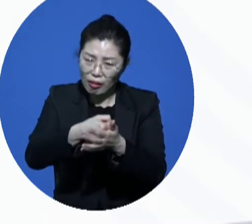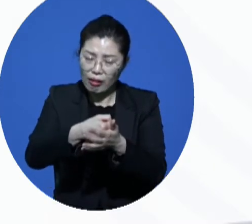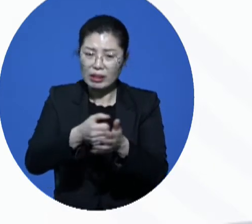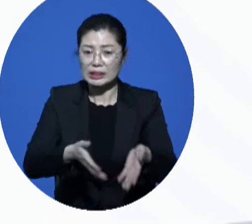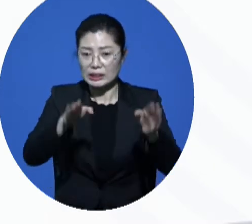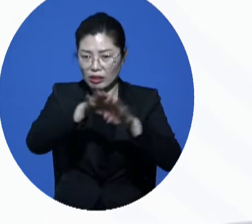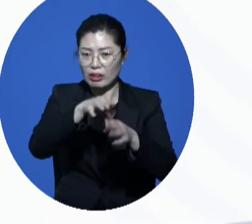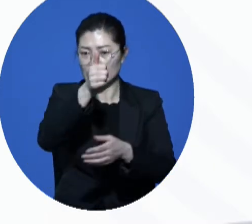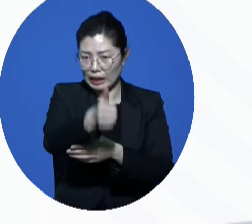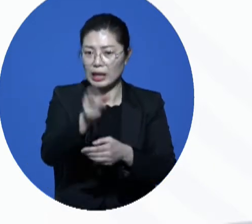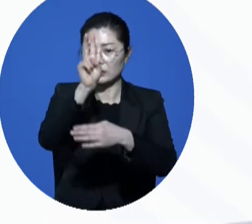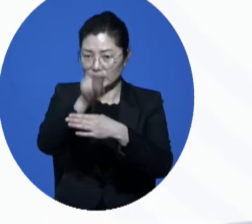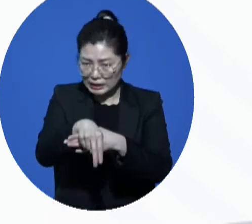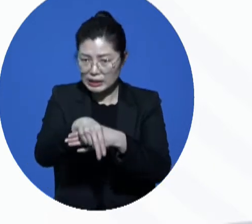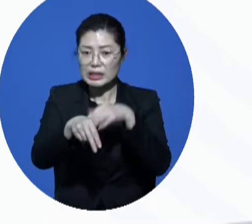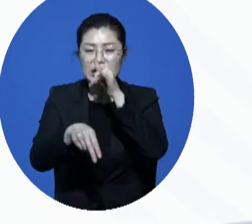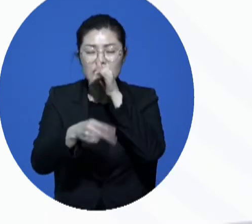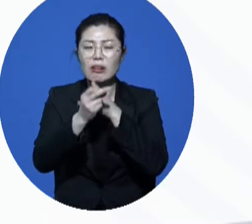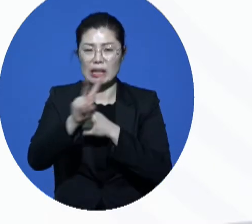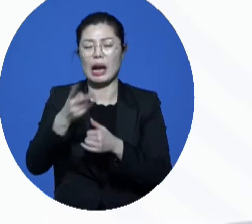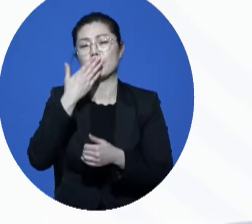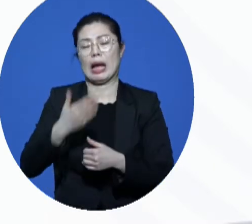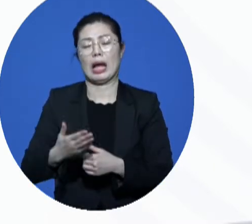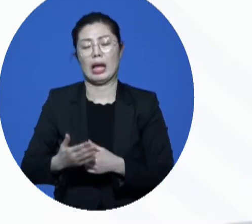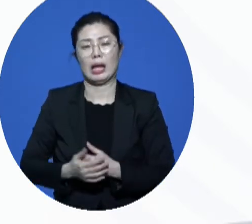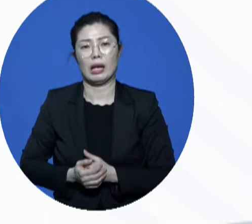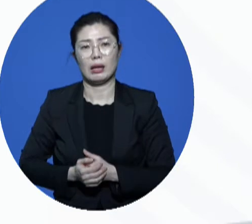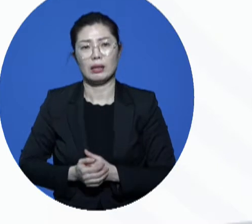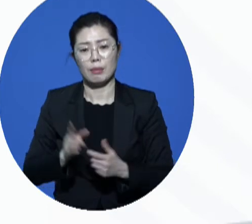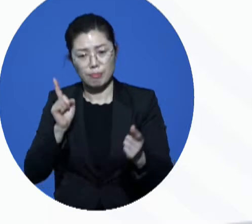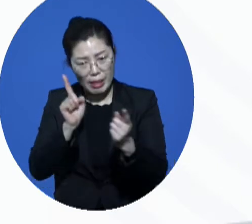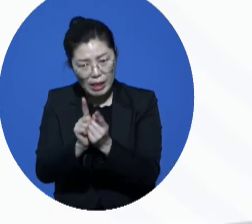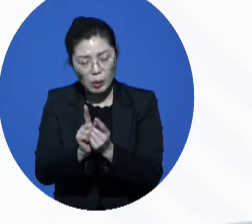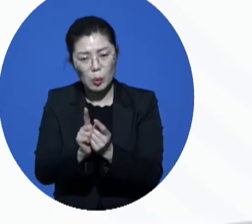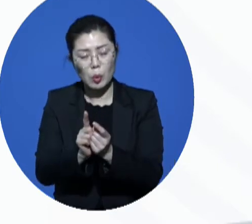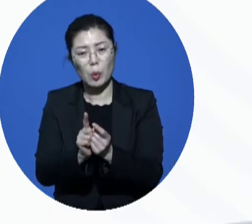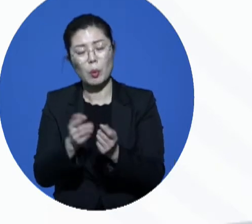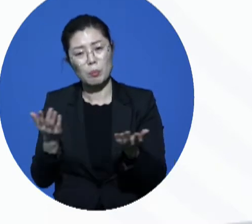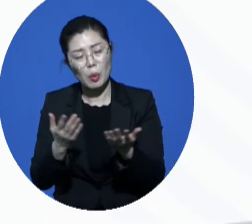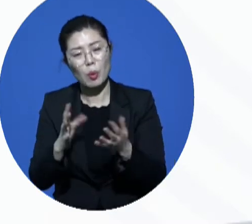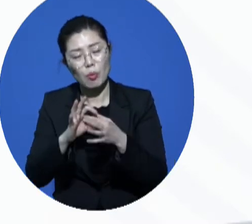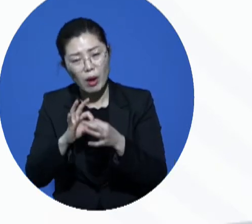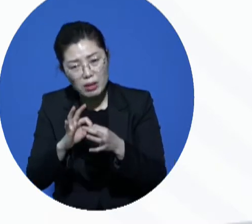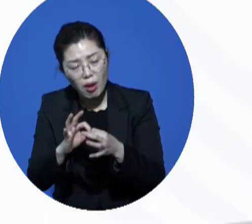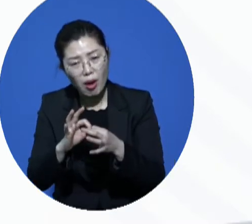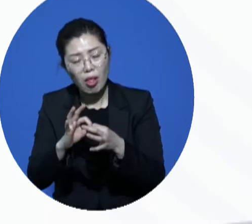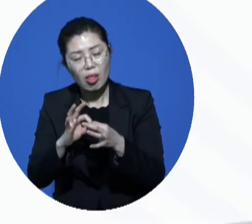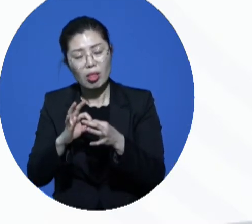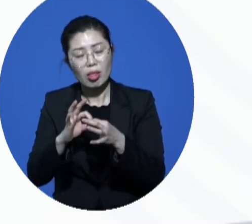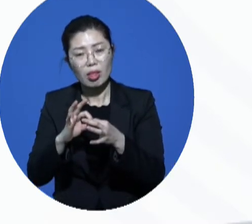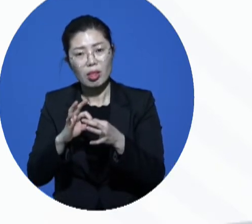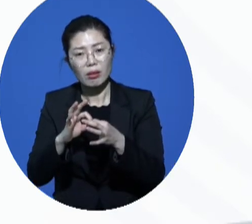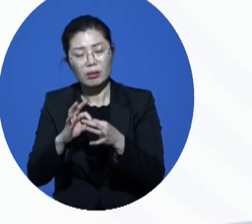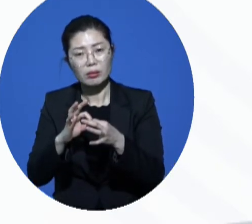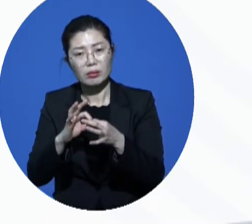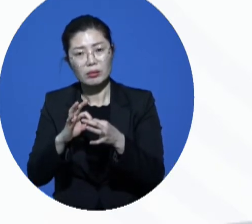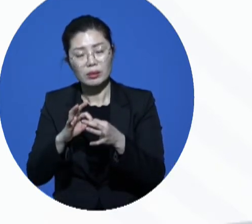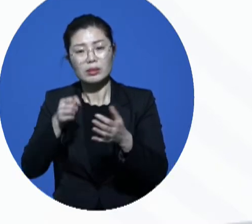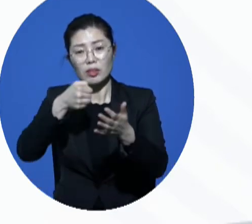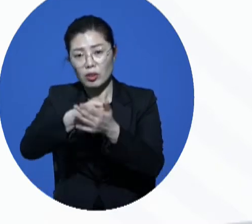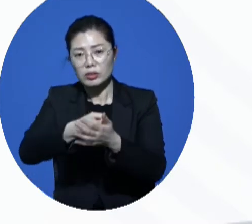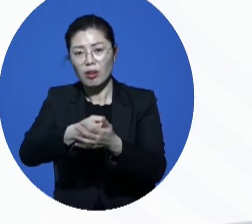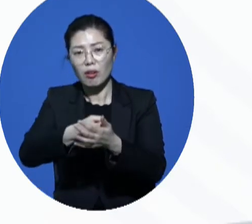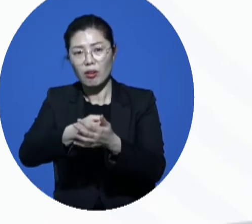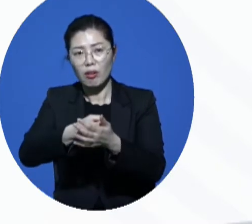오로지 시설장의 승인을 통해서만 가능했습니다. 만나고 일정을 짜는 것들, 이런